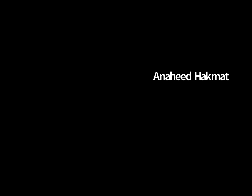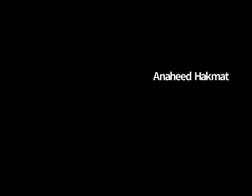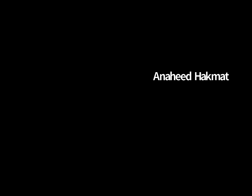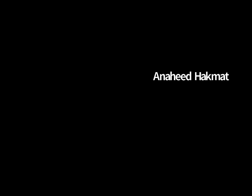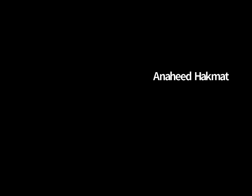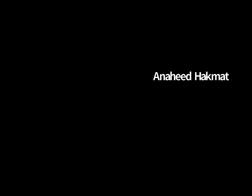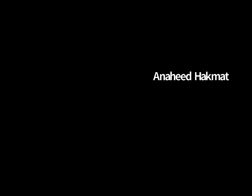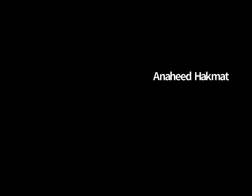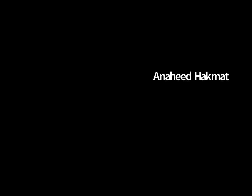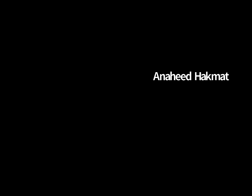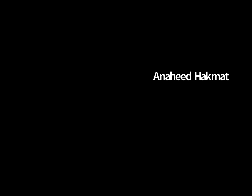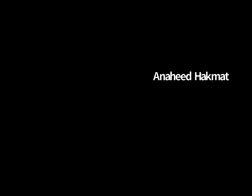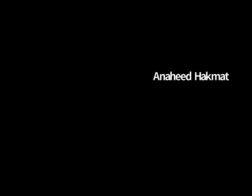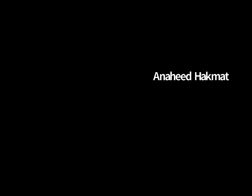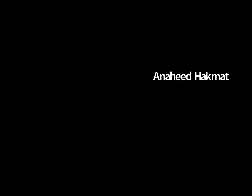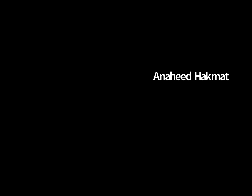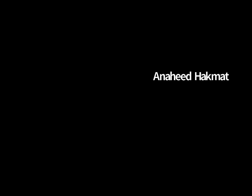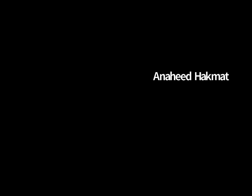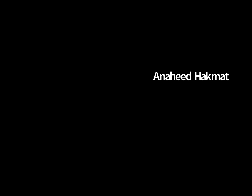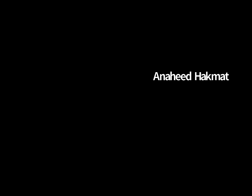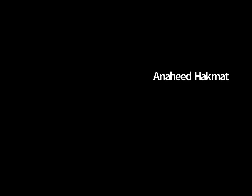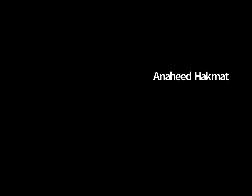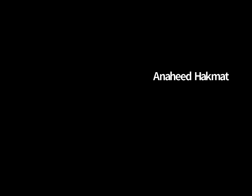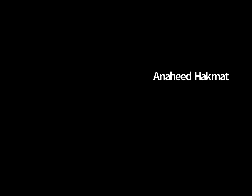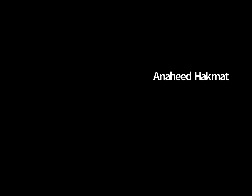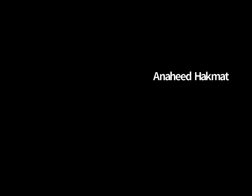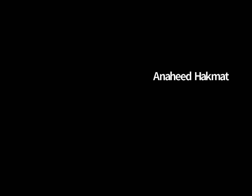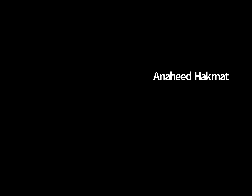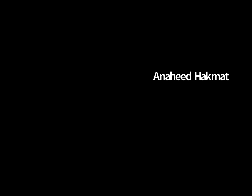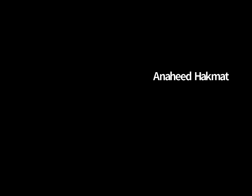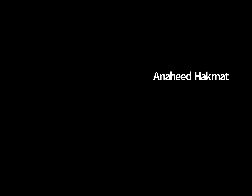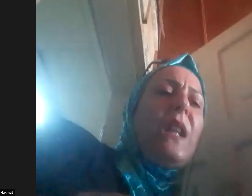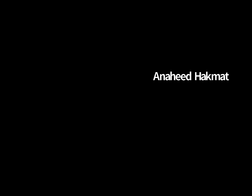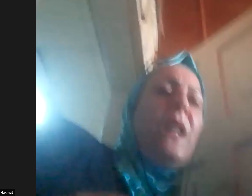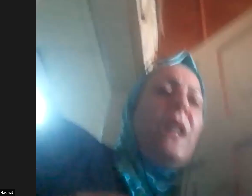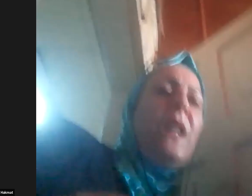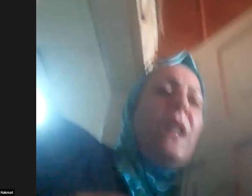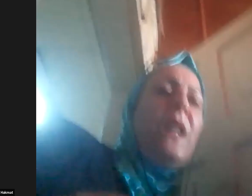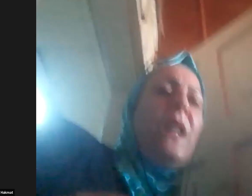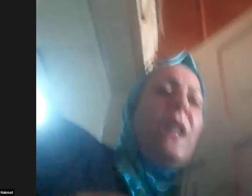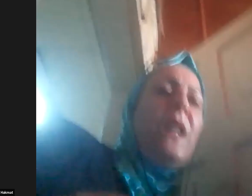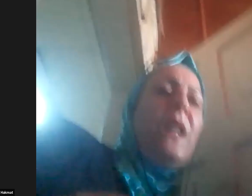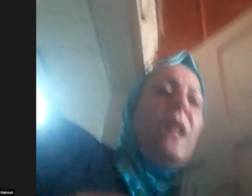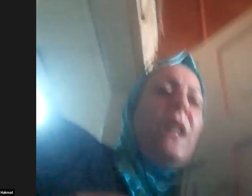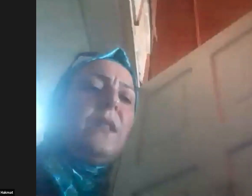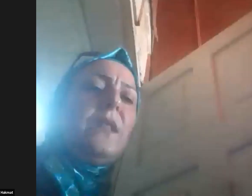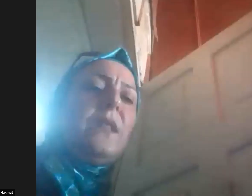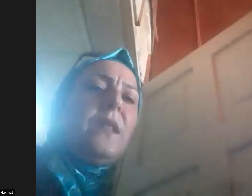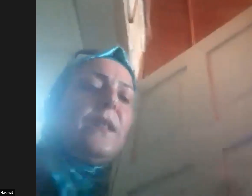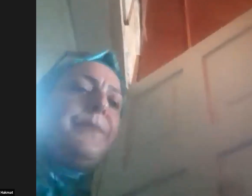بشكل أسبوعي، توزعت صراحة بشكل أسبوعي، وصار في عملية